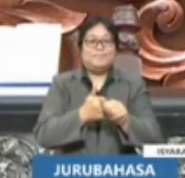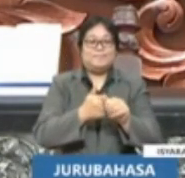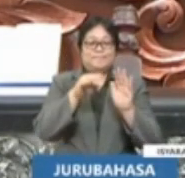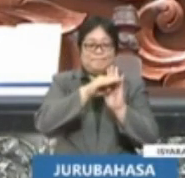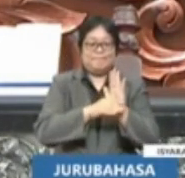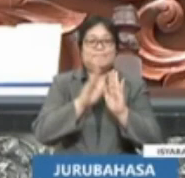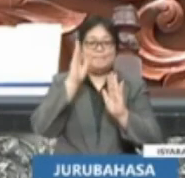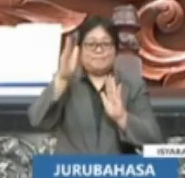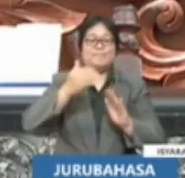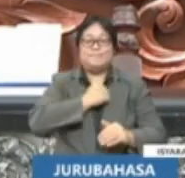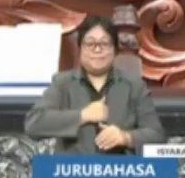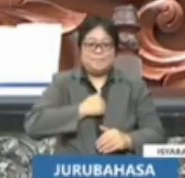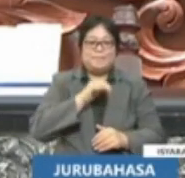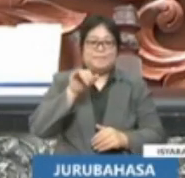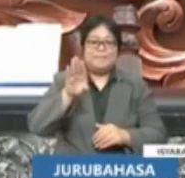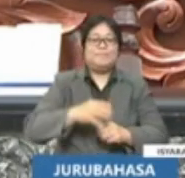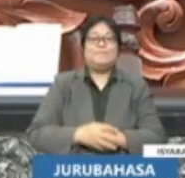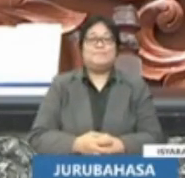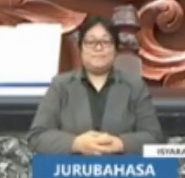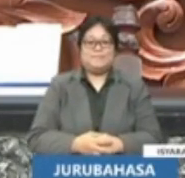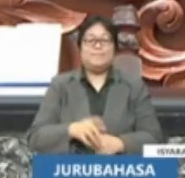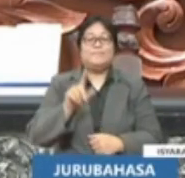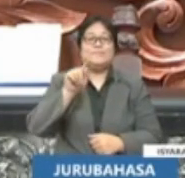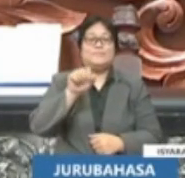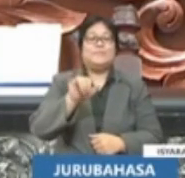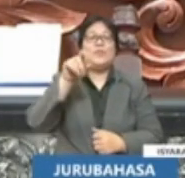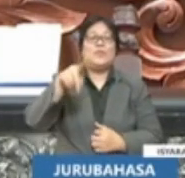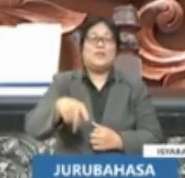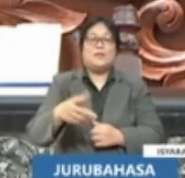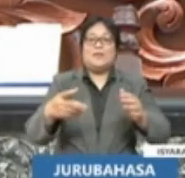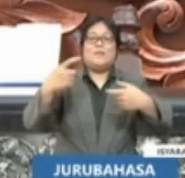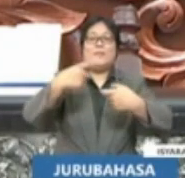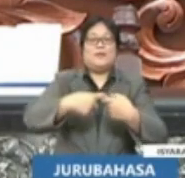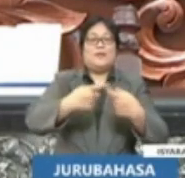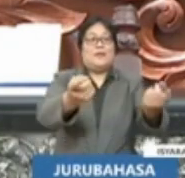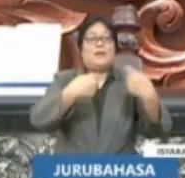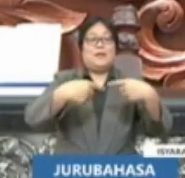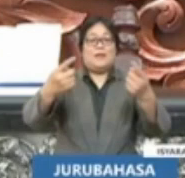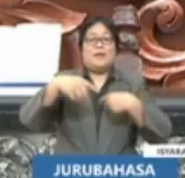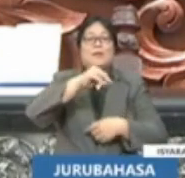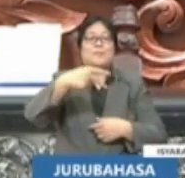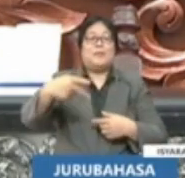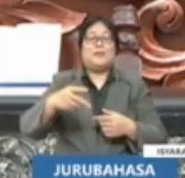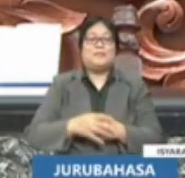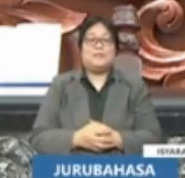pertimbangan. Minta maaf Yang Berhormat. Tansi Speaker, jadi, berkenaan dengan kehadiran ahli